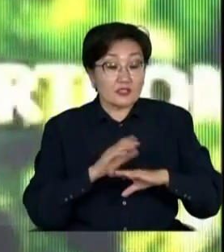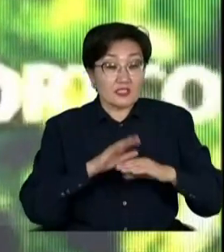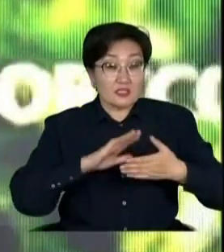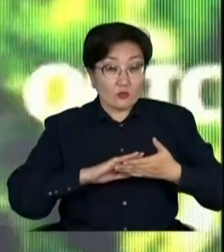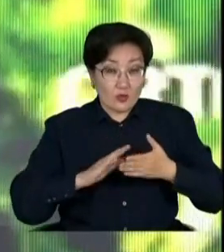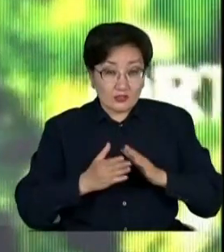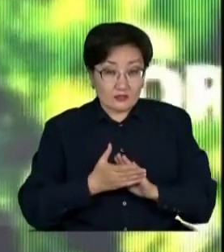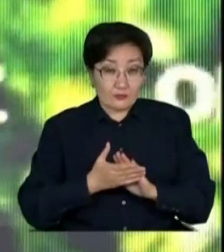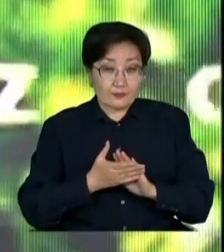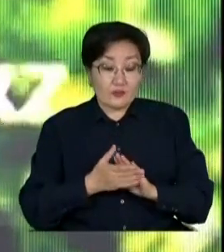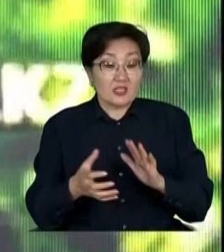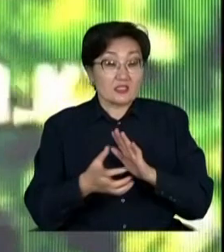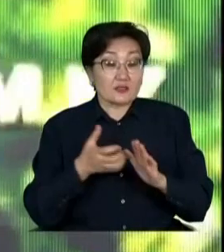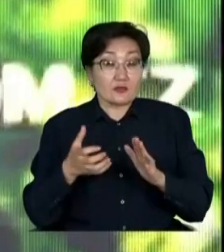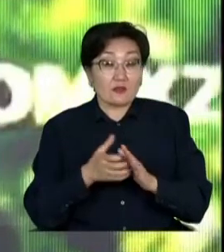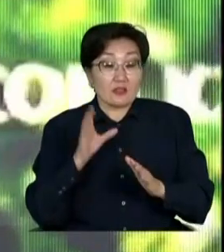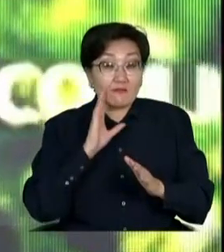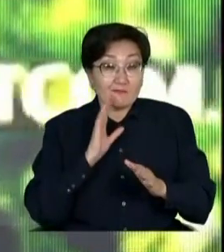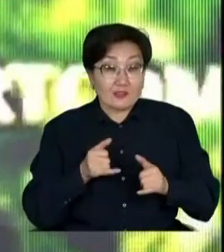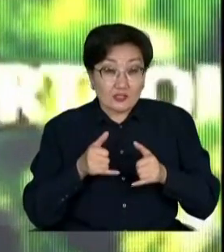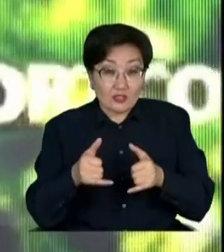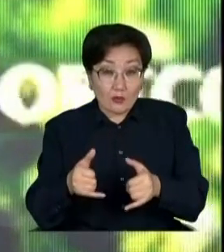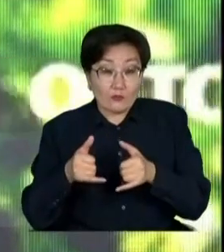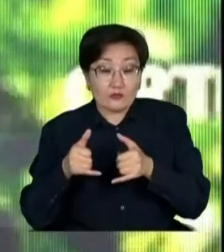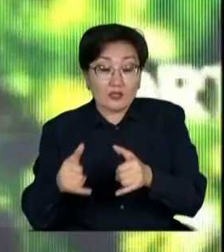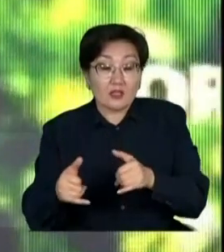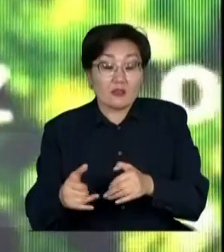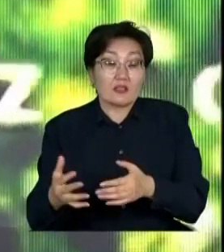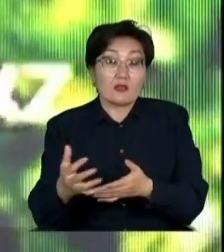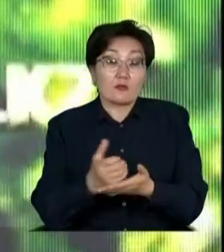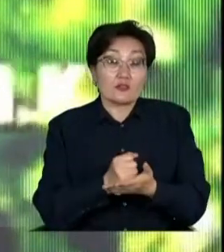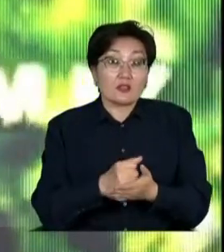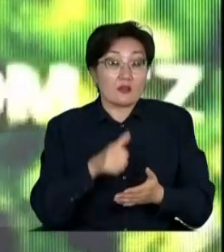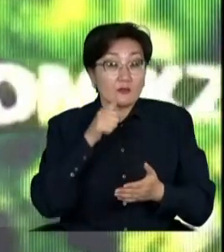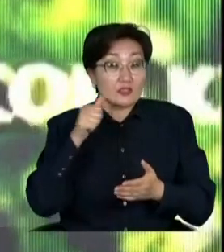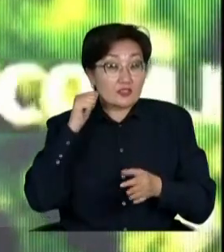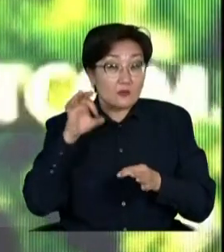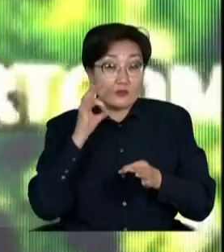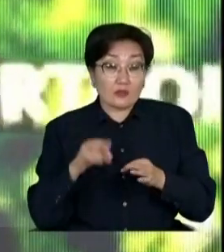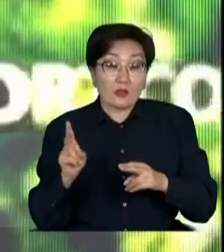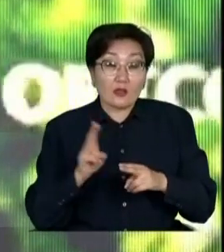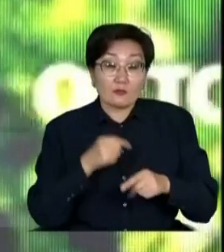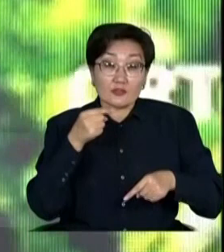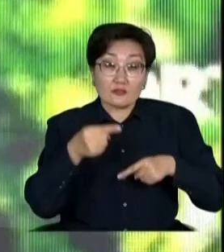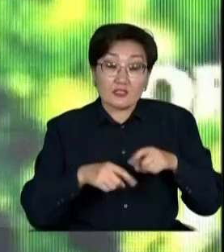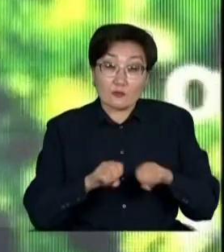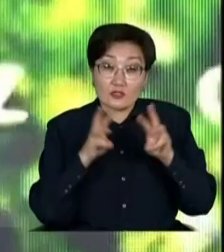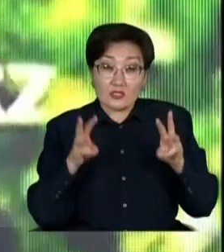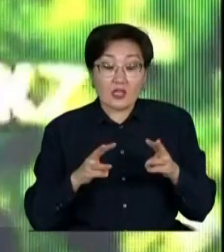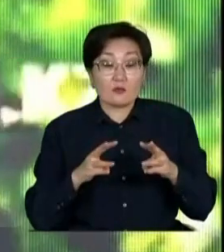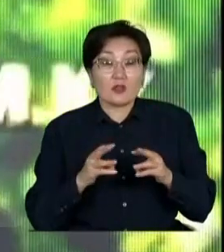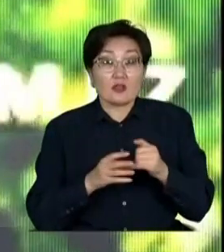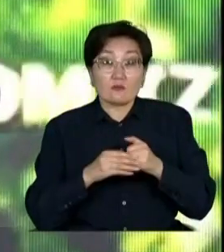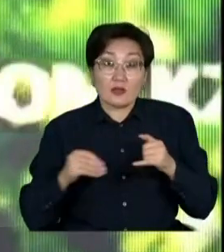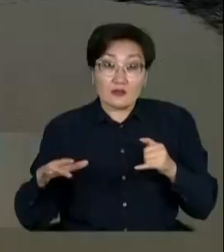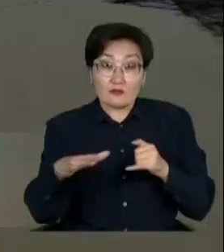ситуаций, дефицита поливной воды, извлечь уроки из прошлогоднего опыта и бесперебойно обеспечивать аграриев